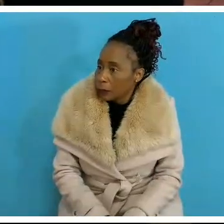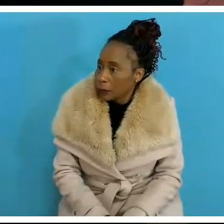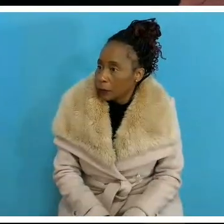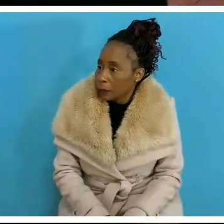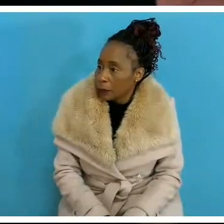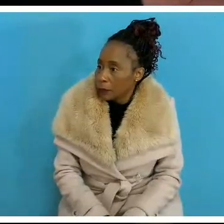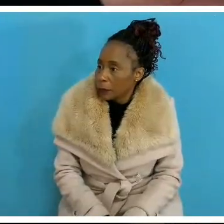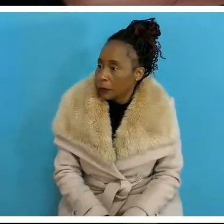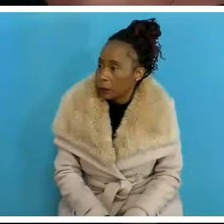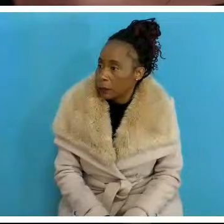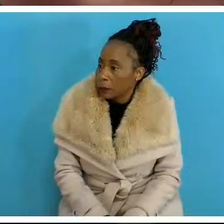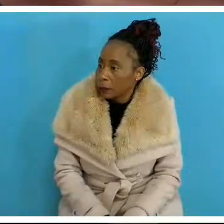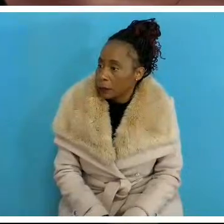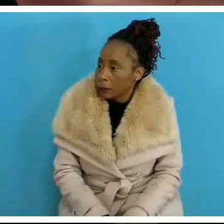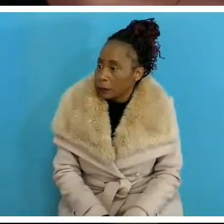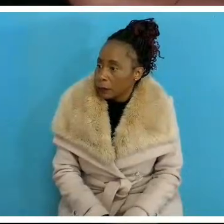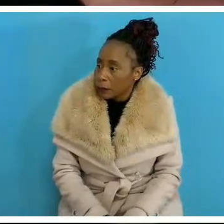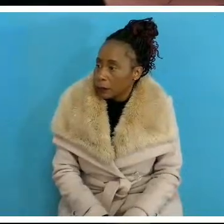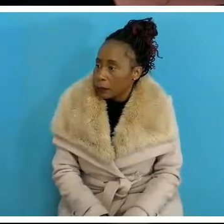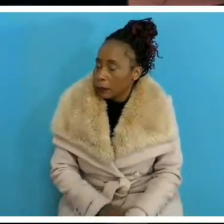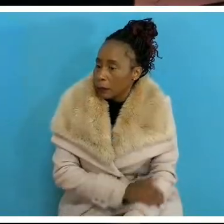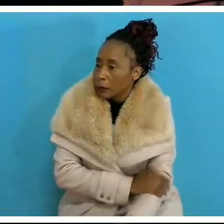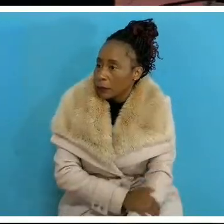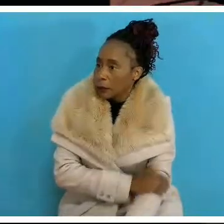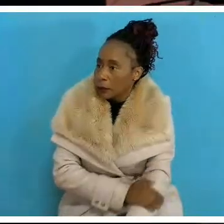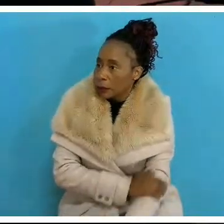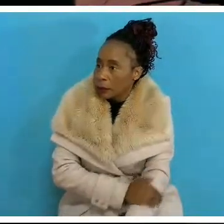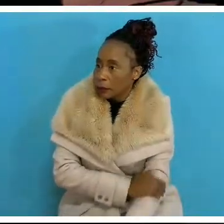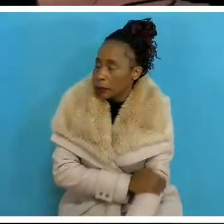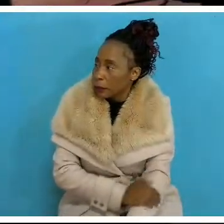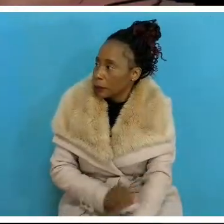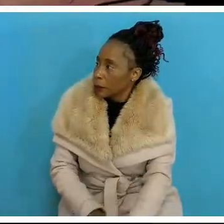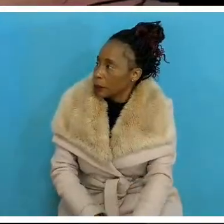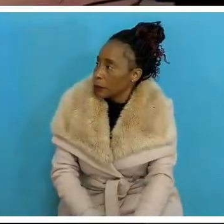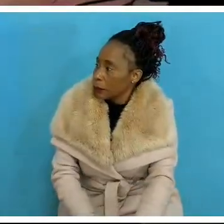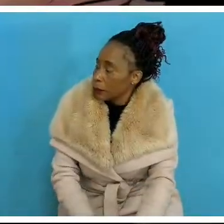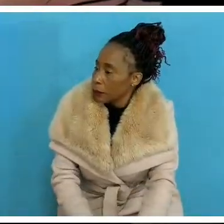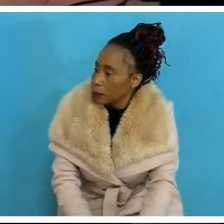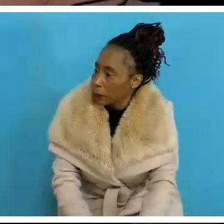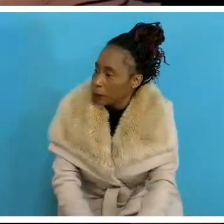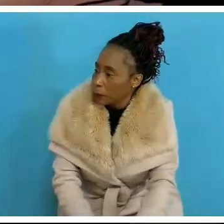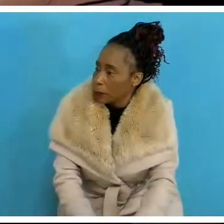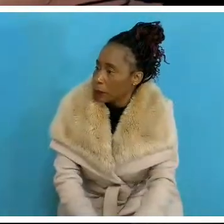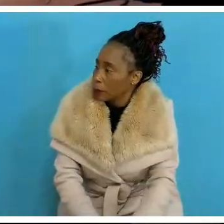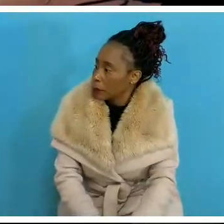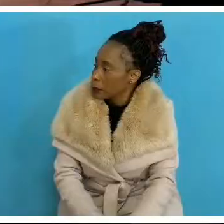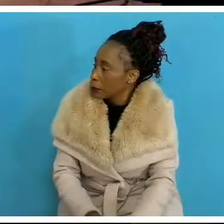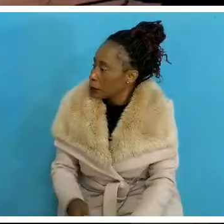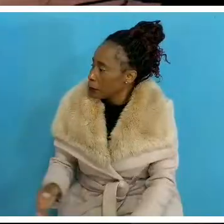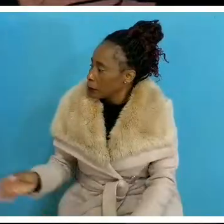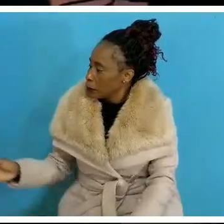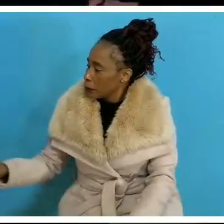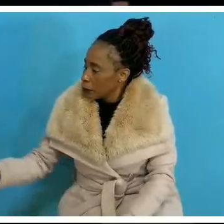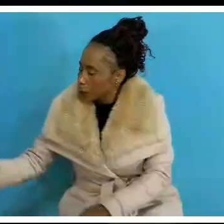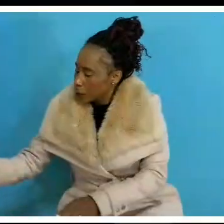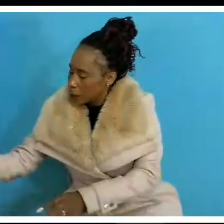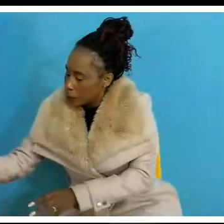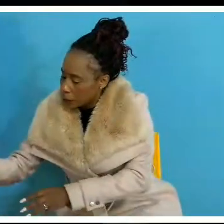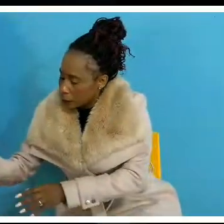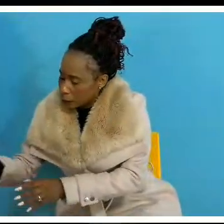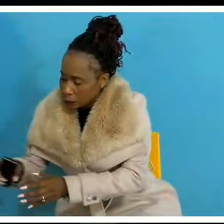die en die, maar niks van City of Johannesburg, niks van Eldorado pakkie. Ja, ek weet, Swane val onder